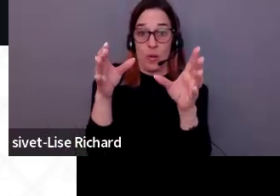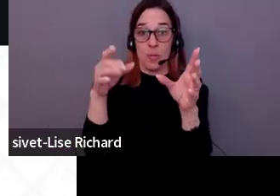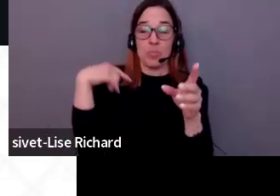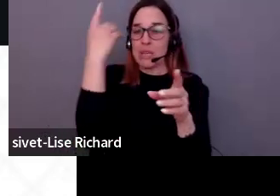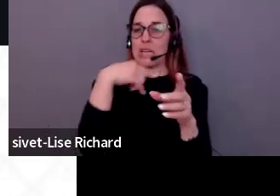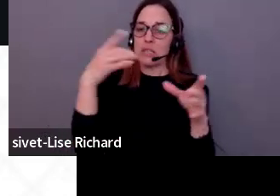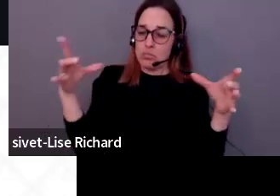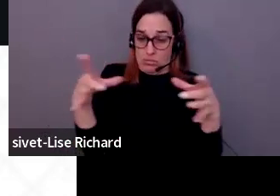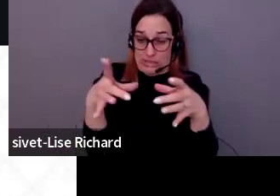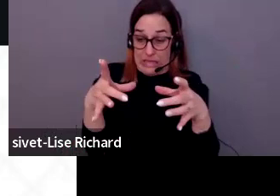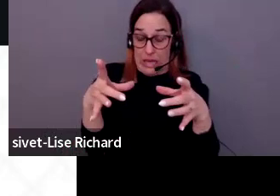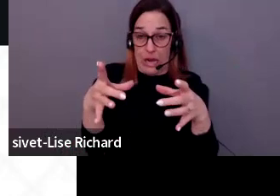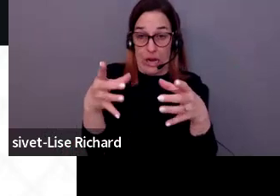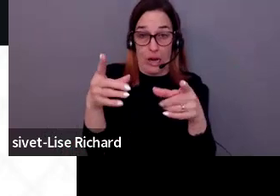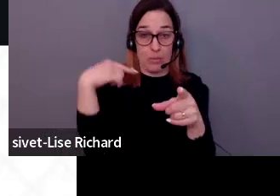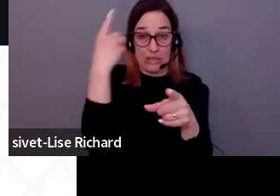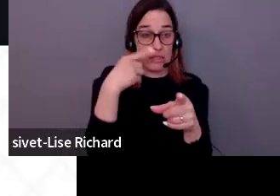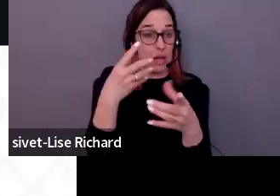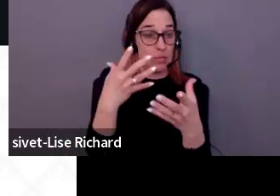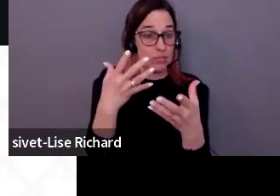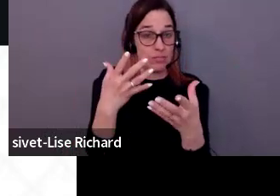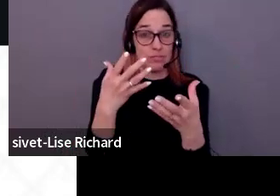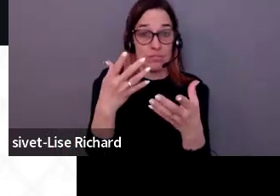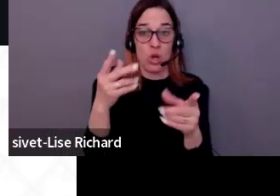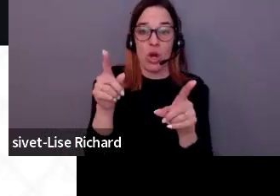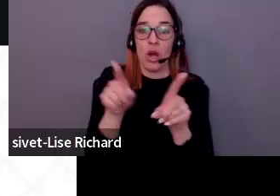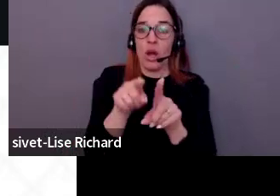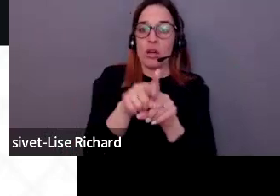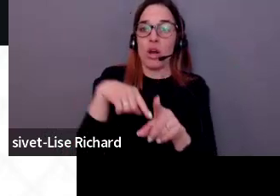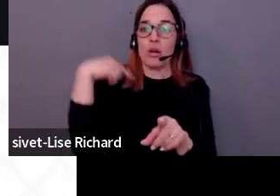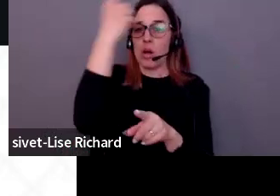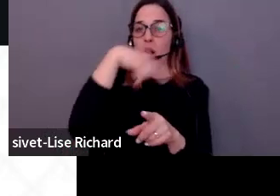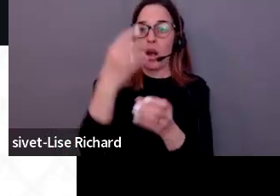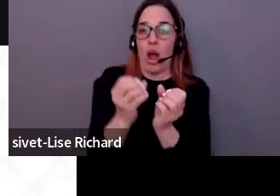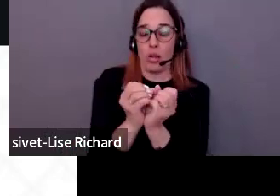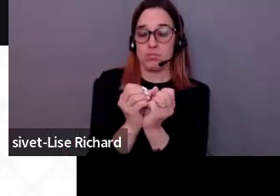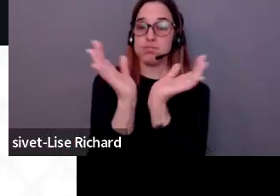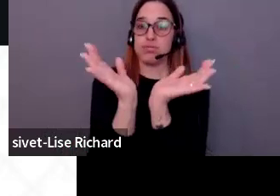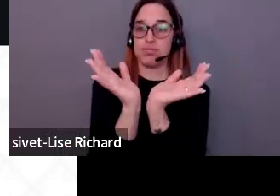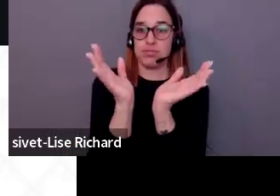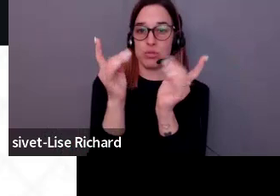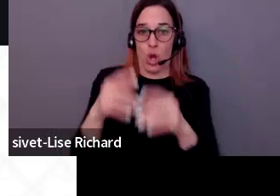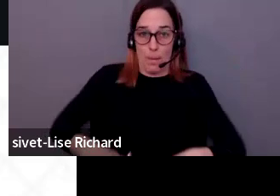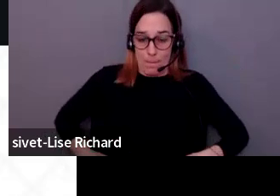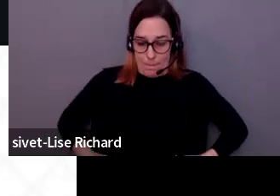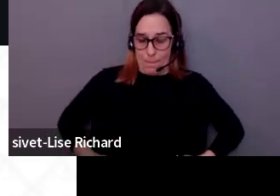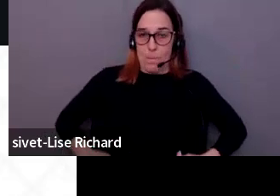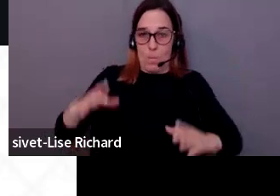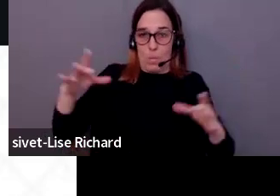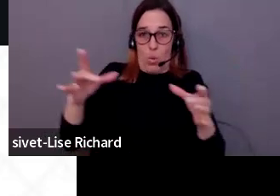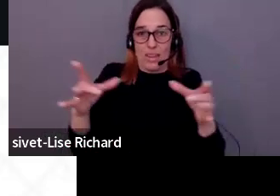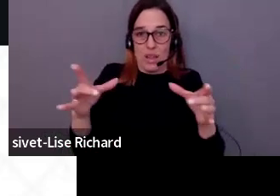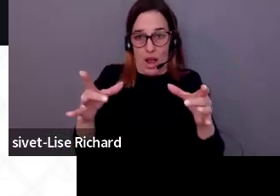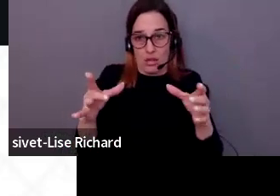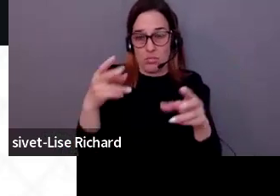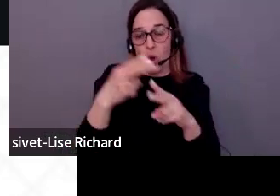ça sort comme si, tu sais, comme un bouquet de fleurs qu'on vient attacher, puis le haut ouvre, là. Ben, ils appellent ça un